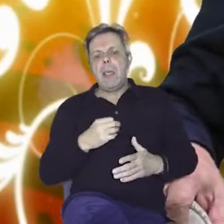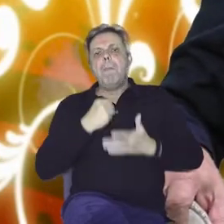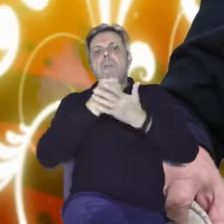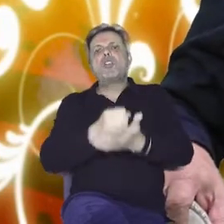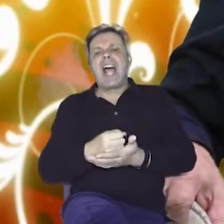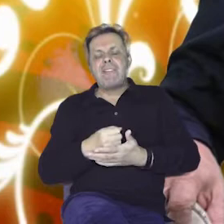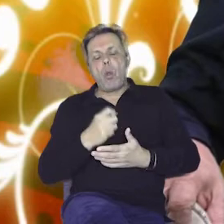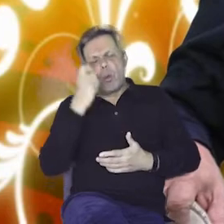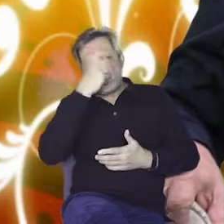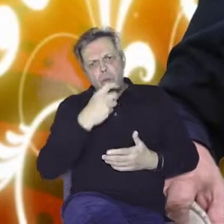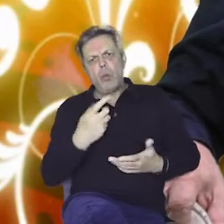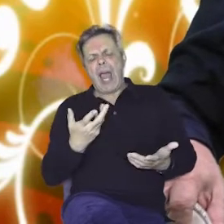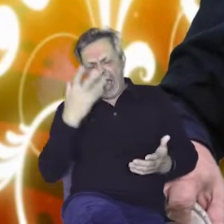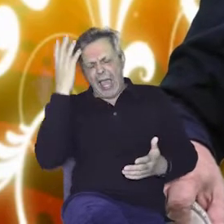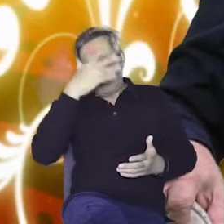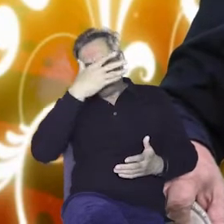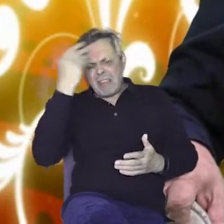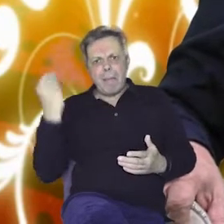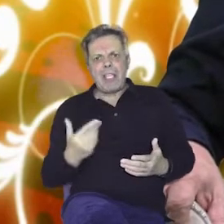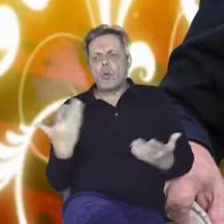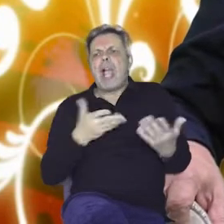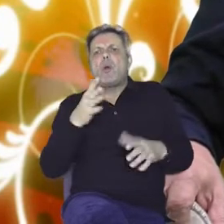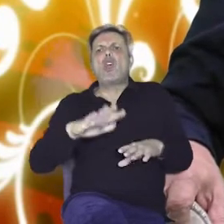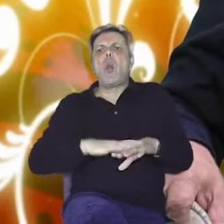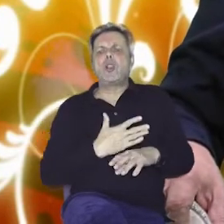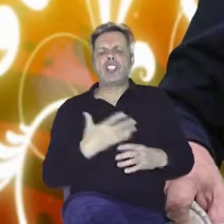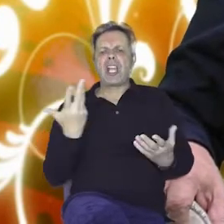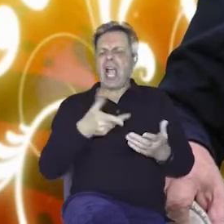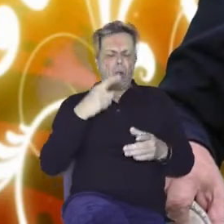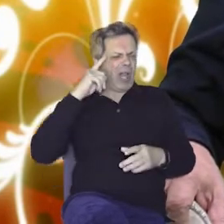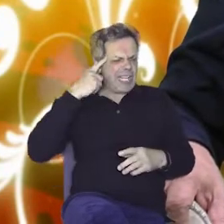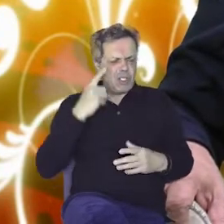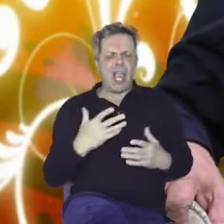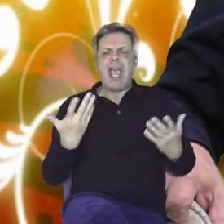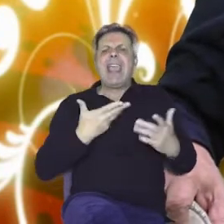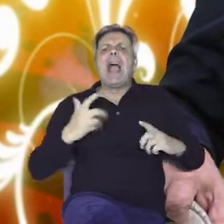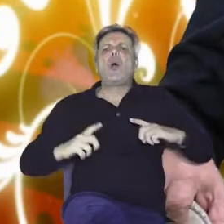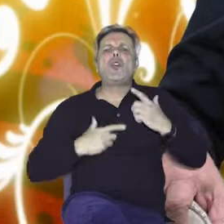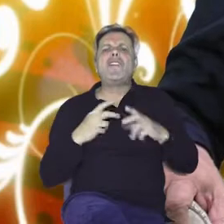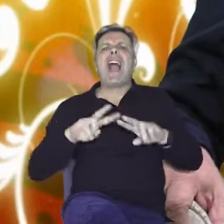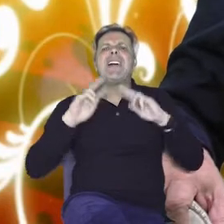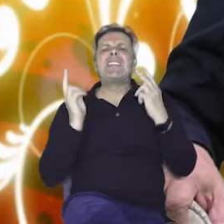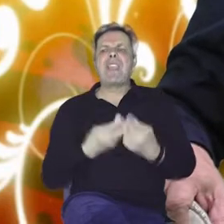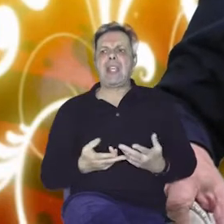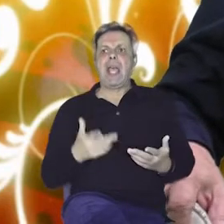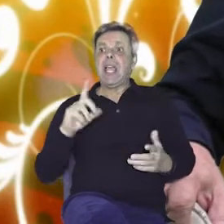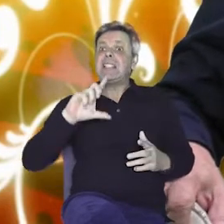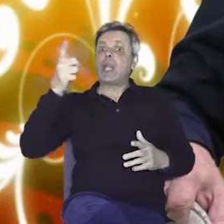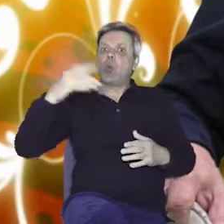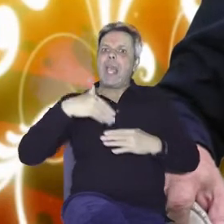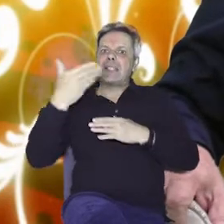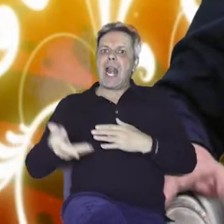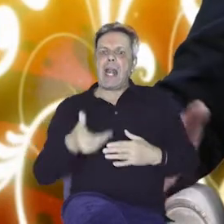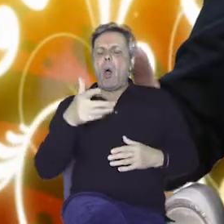demencije, i sad kako se on osjeća, kako on promišlja, kako on sad doživljava svijet sa one druge strane, jer on